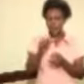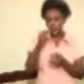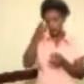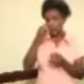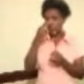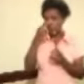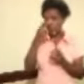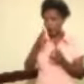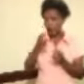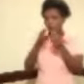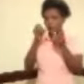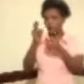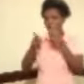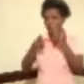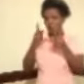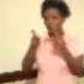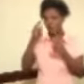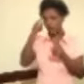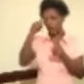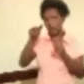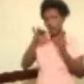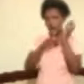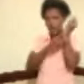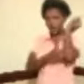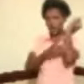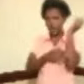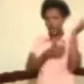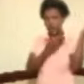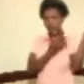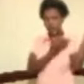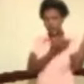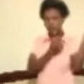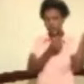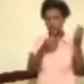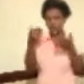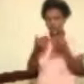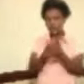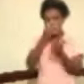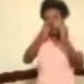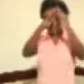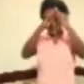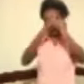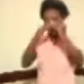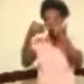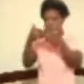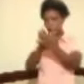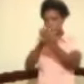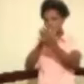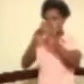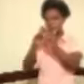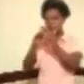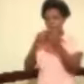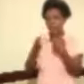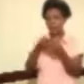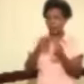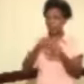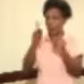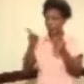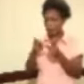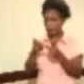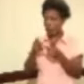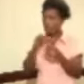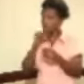dans la population haïtienne en tout, captonne des logements décents, même si côté après théa, goudou pas de